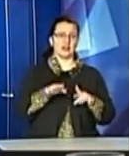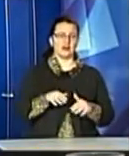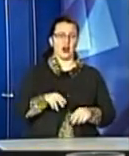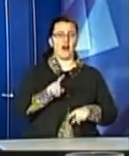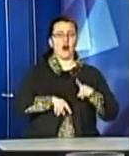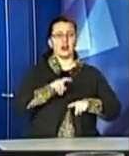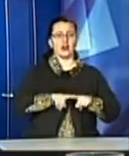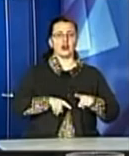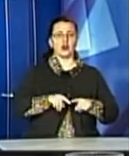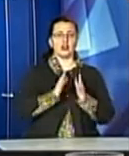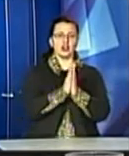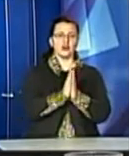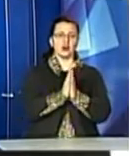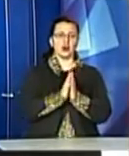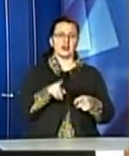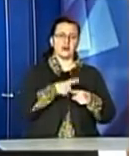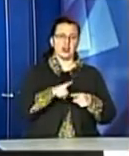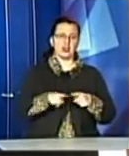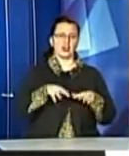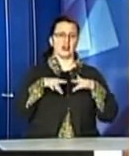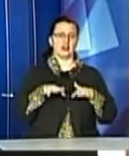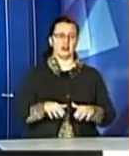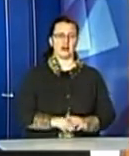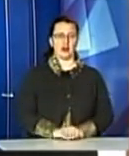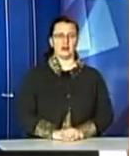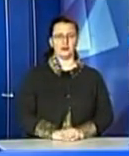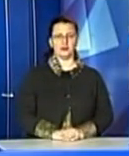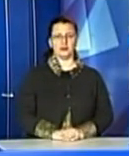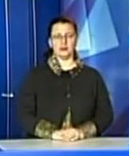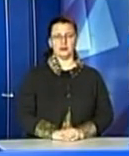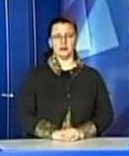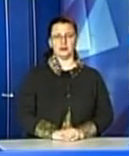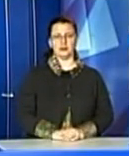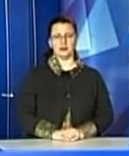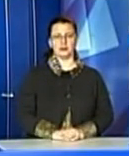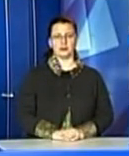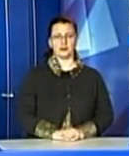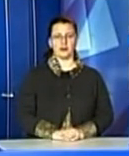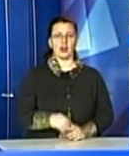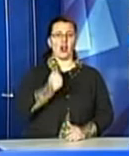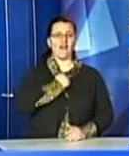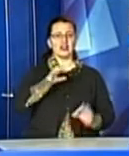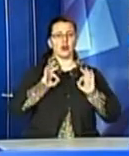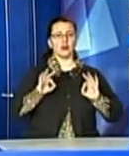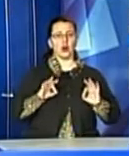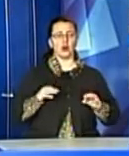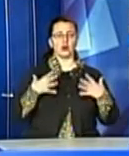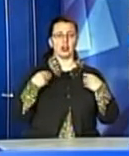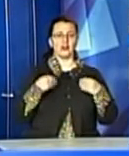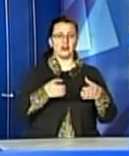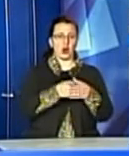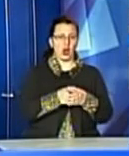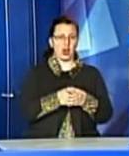аби все ж таки знайти волонтера. Анастасія Бахур, Роман Суцький, новини. Військова прокуратура Львівського